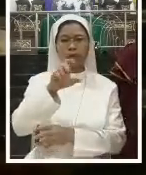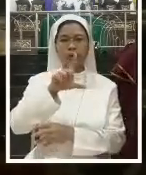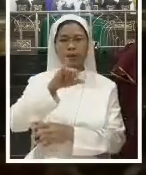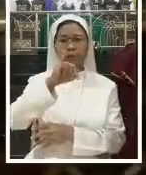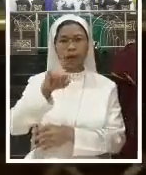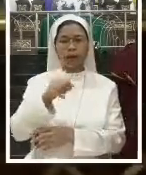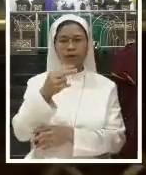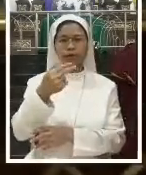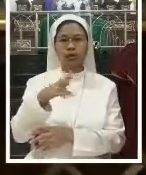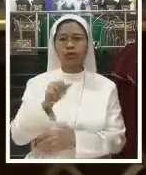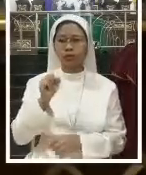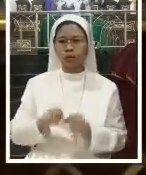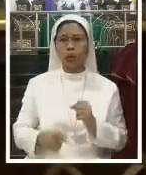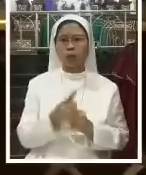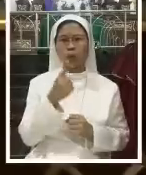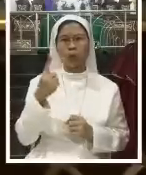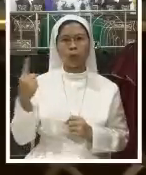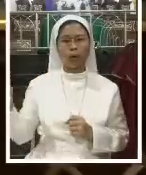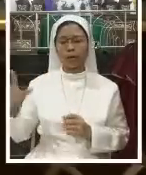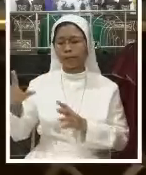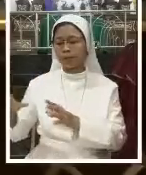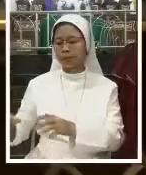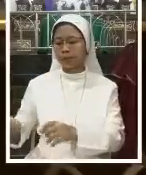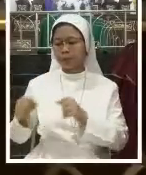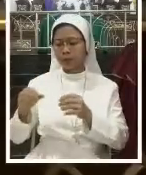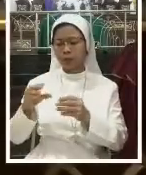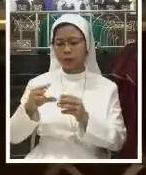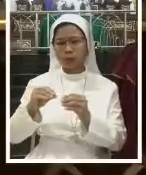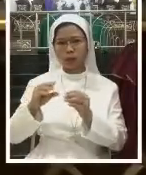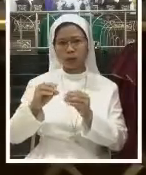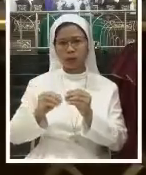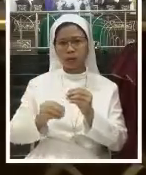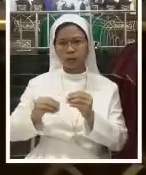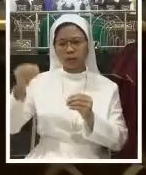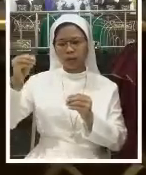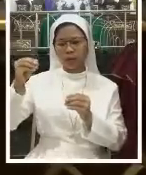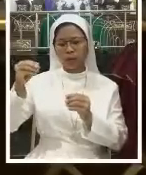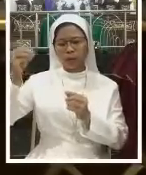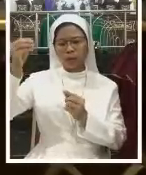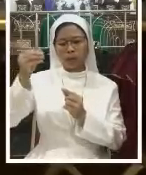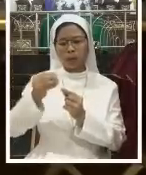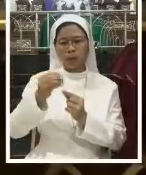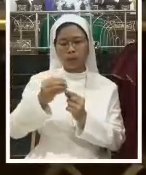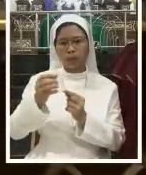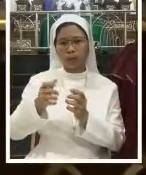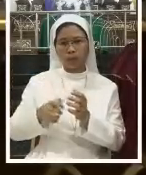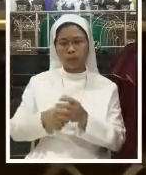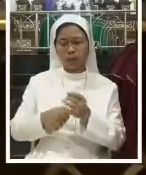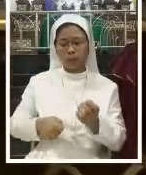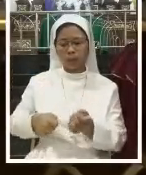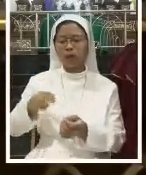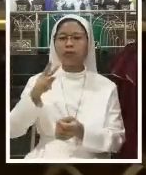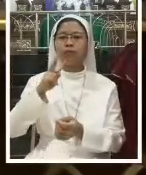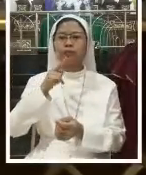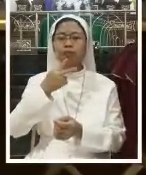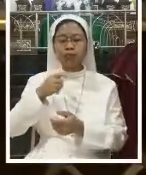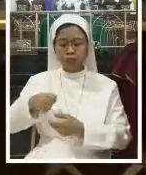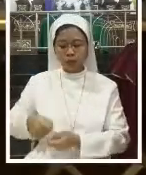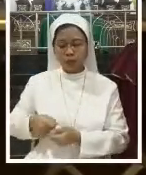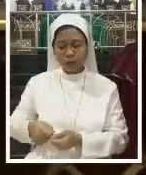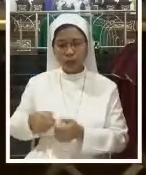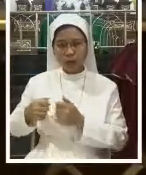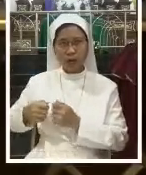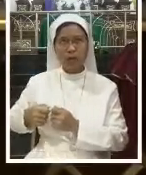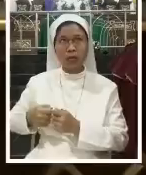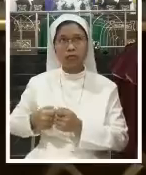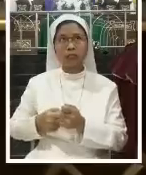Tulos nagdalagan ang saro sa inda, kinuaan ni esponha na tinumtom sa maalsom na arak. Itinukon sa